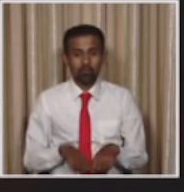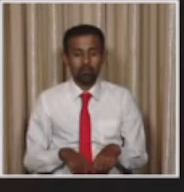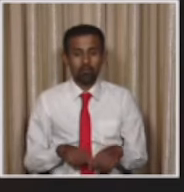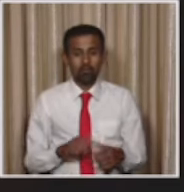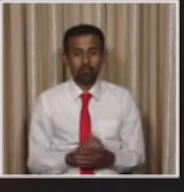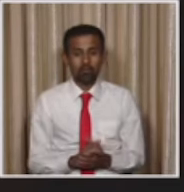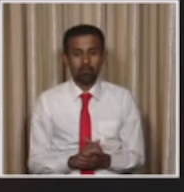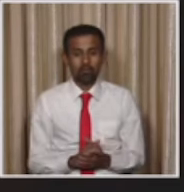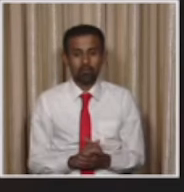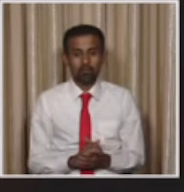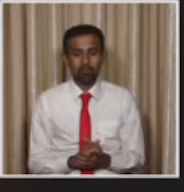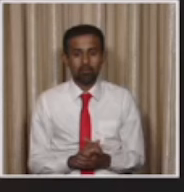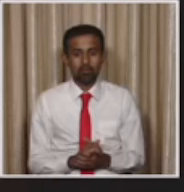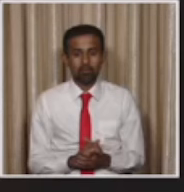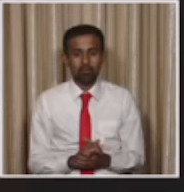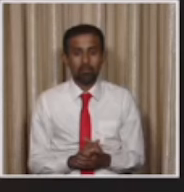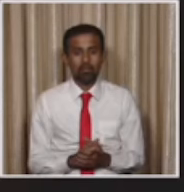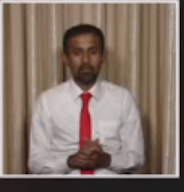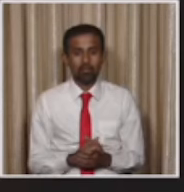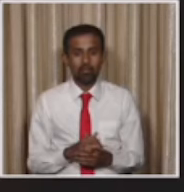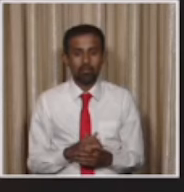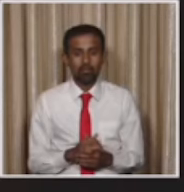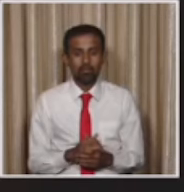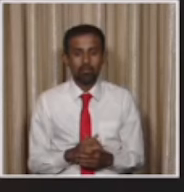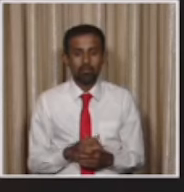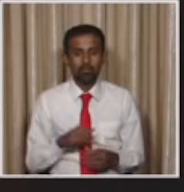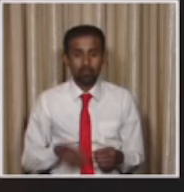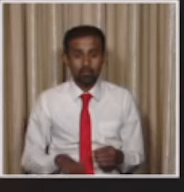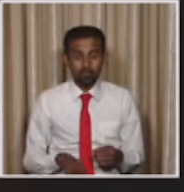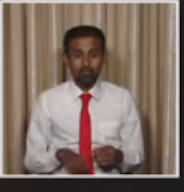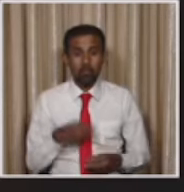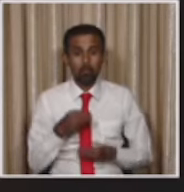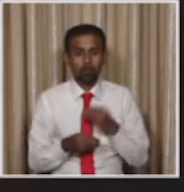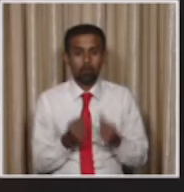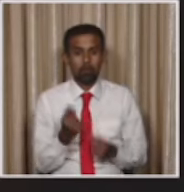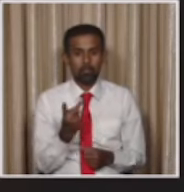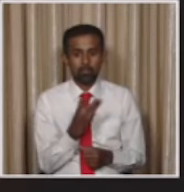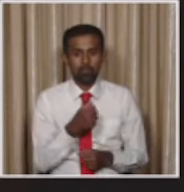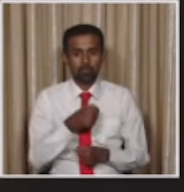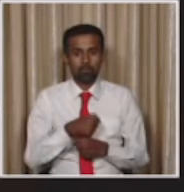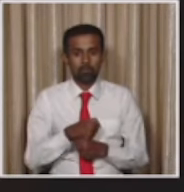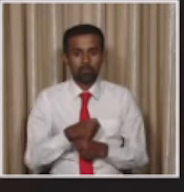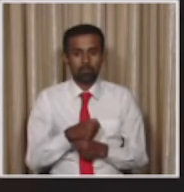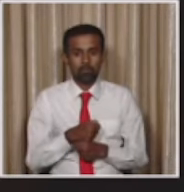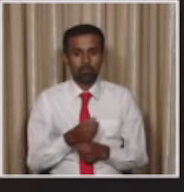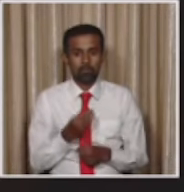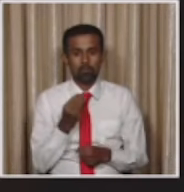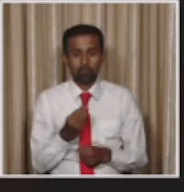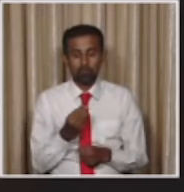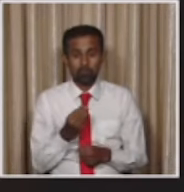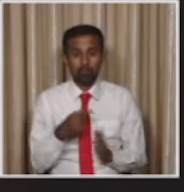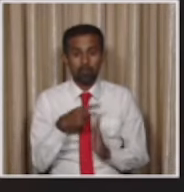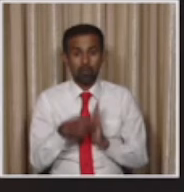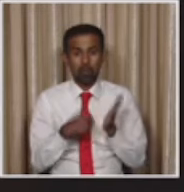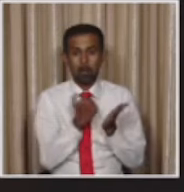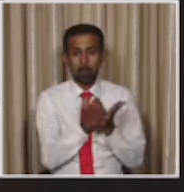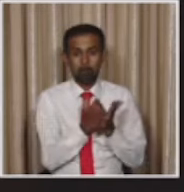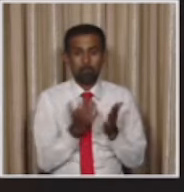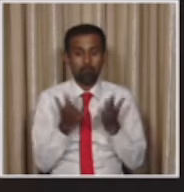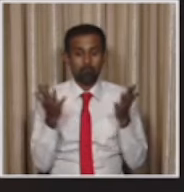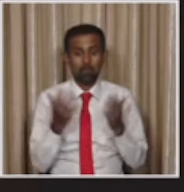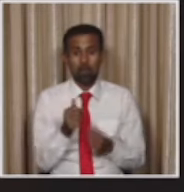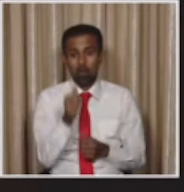අහනවා. එතකොට අපේ රටේ මහා පරිමාණ ව්‍යාපාරිකයෝ කීප දෙනෙක් ආණ්ඩුවට හිතවත් අය මේ රටේ බැංකුවලට විශාල